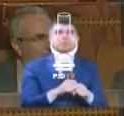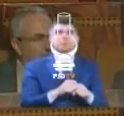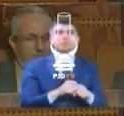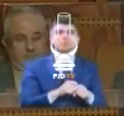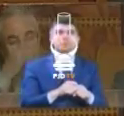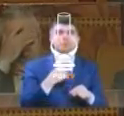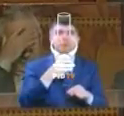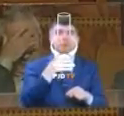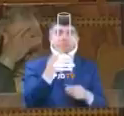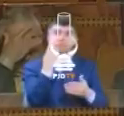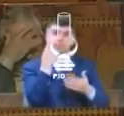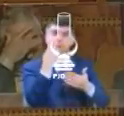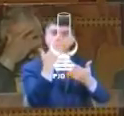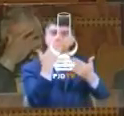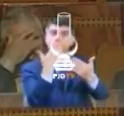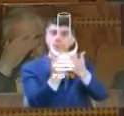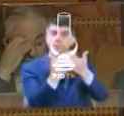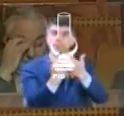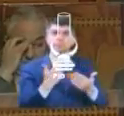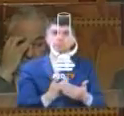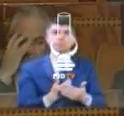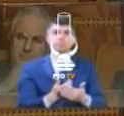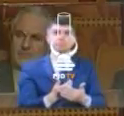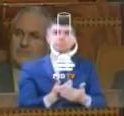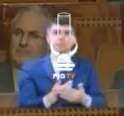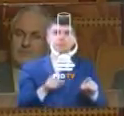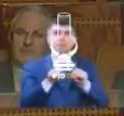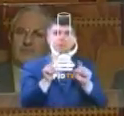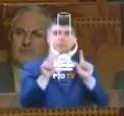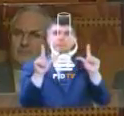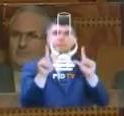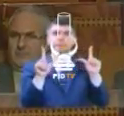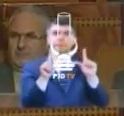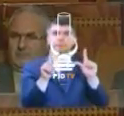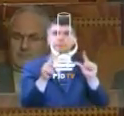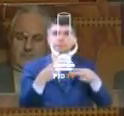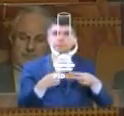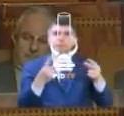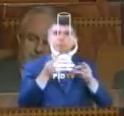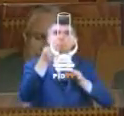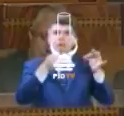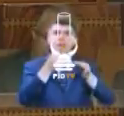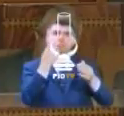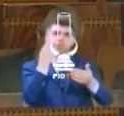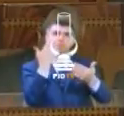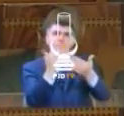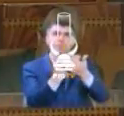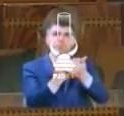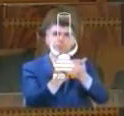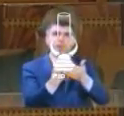نلاحظه سواء على مستوى الاعلام العمومي او المحاكم. هناك اجحاف